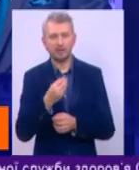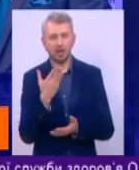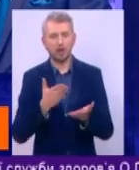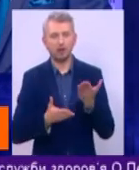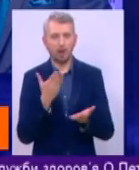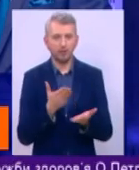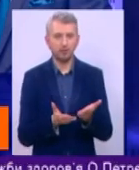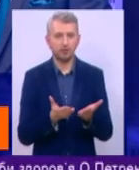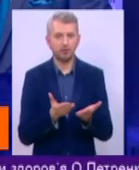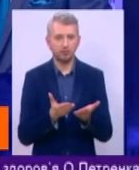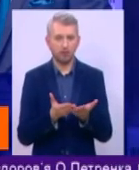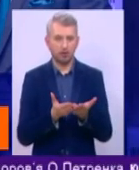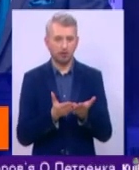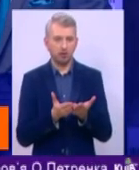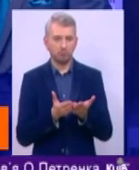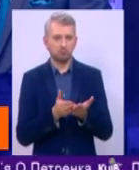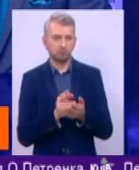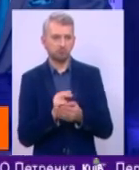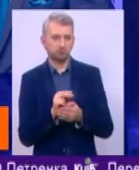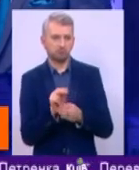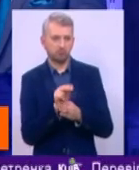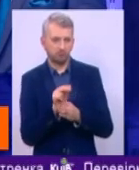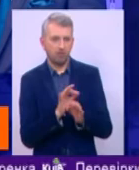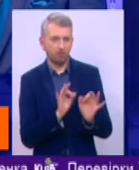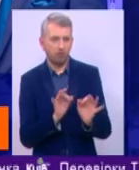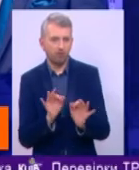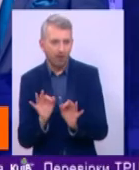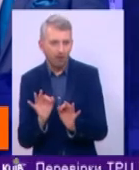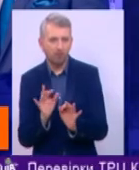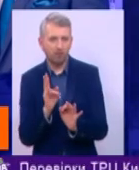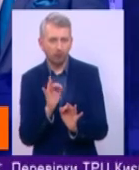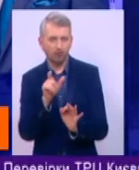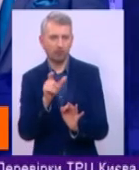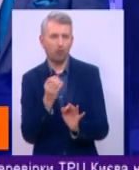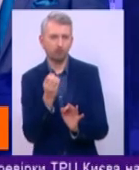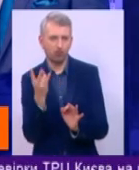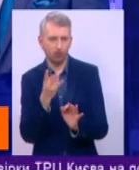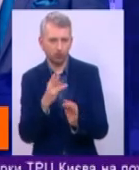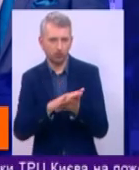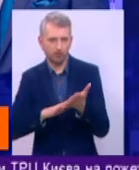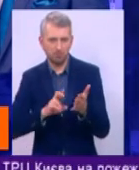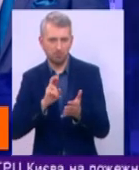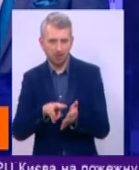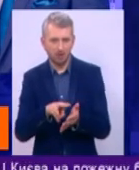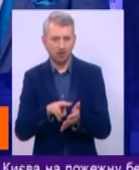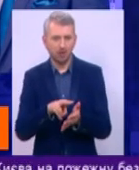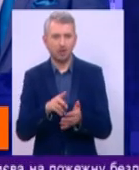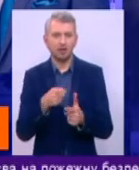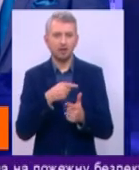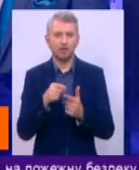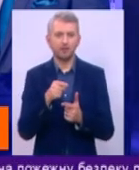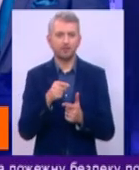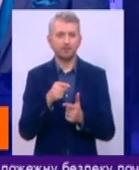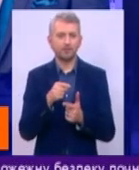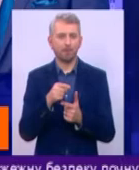если благоприятное течение, и больной может долечиться без тяжелых последствий. Или же он тогда,